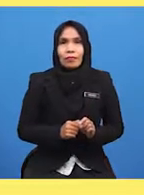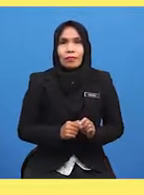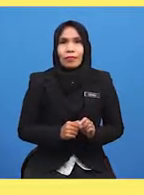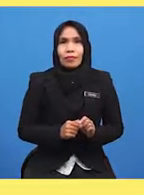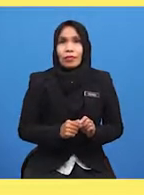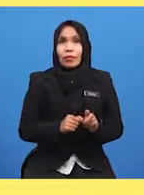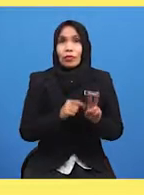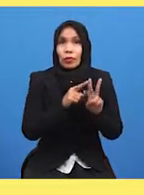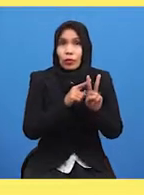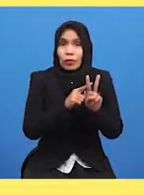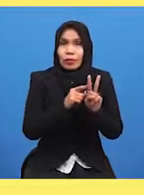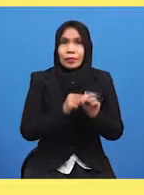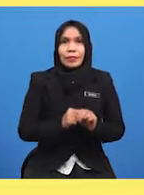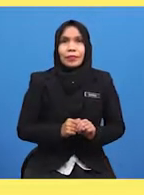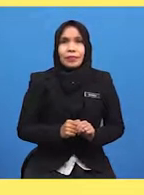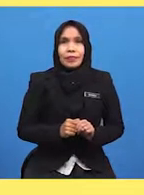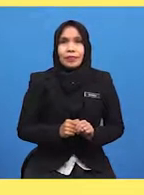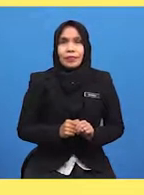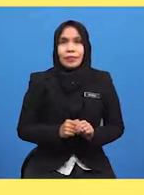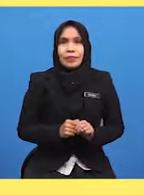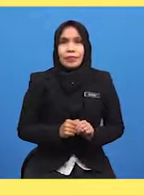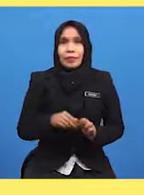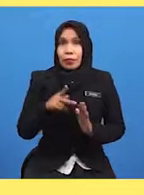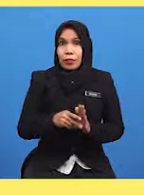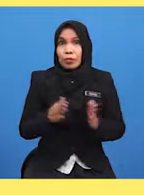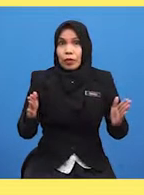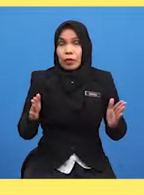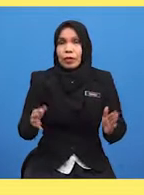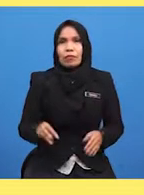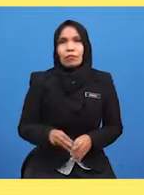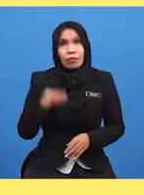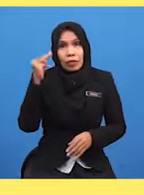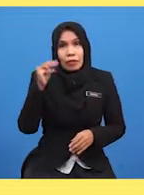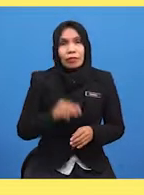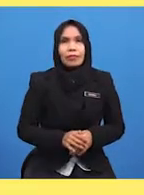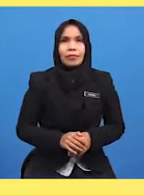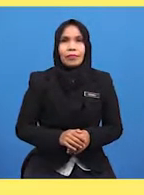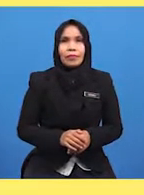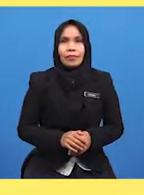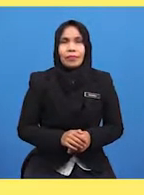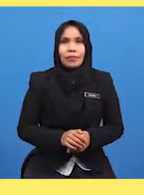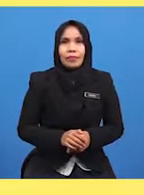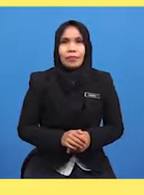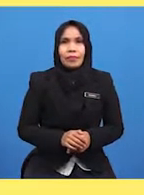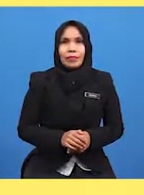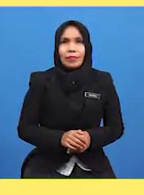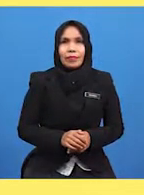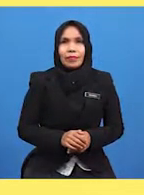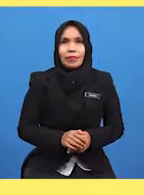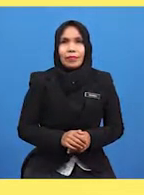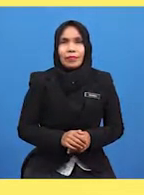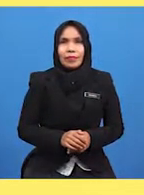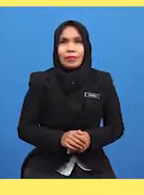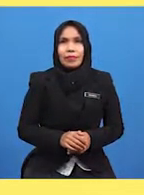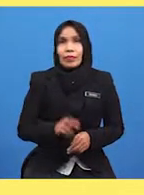pembesar-pembesar Melayu sepertinya Ibrahim dan datuk sagot setelah aja Abdullah melalui